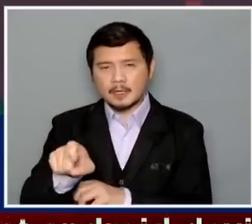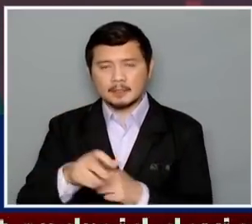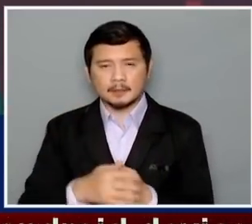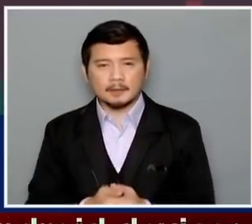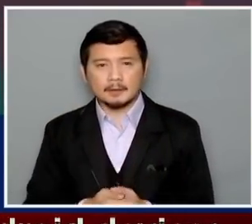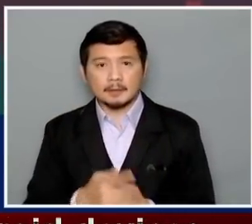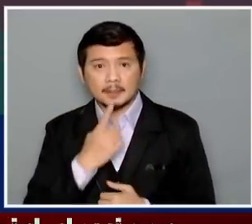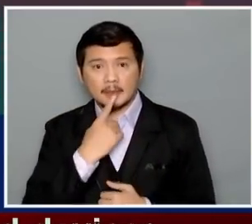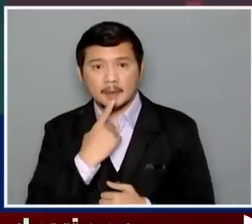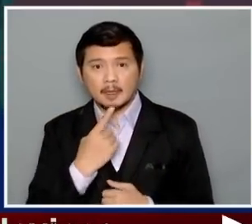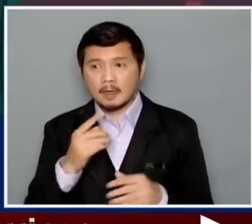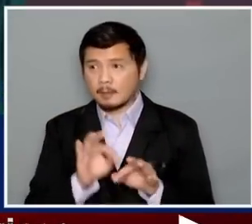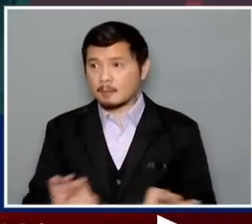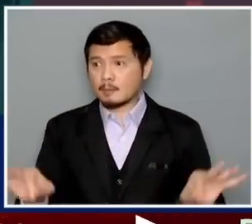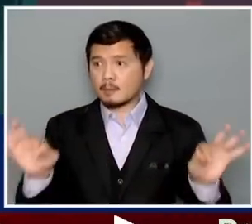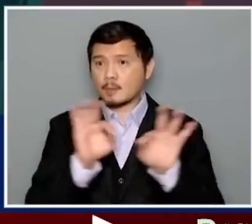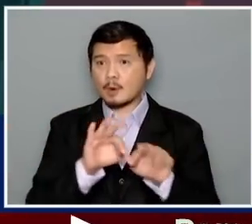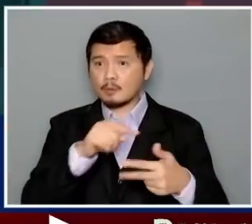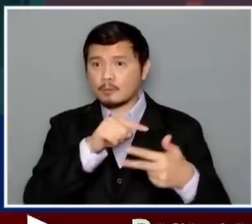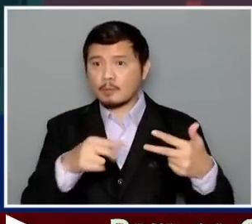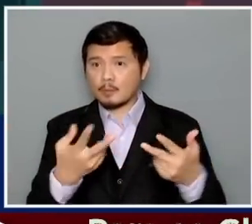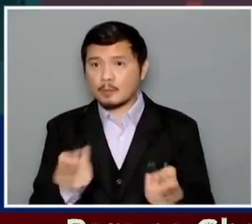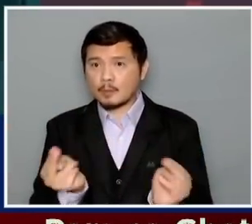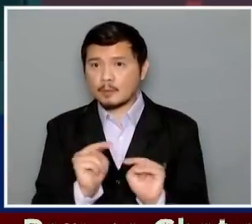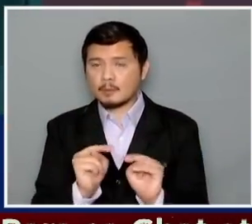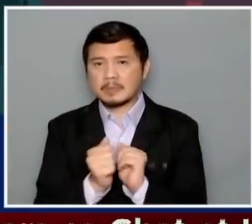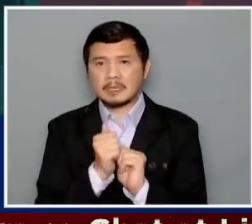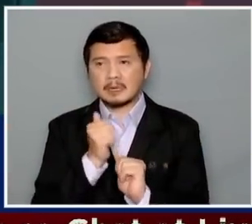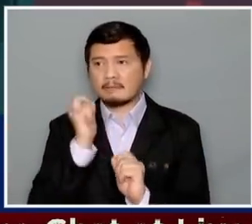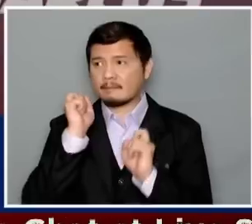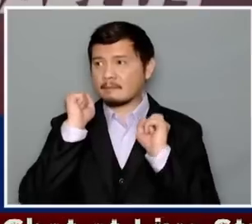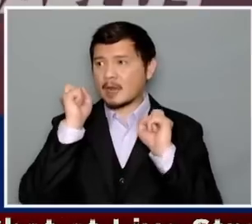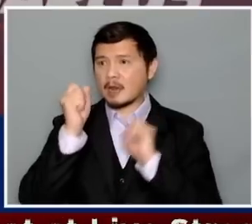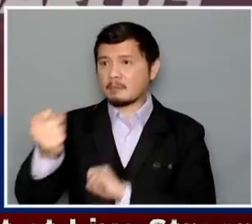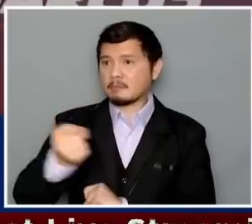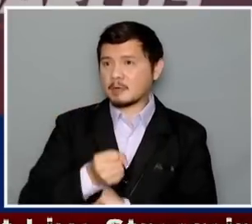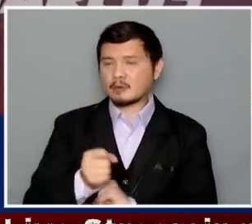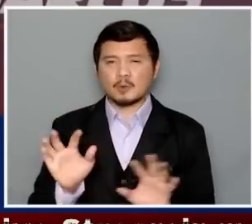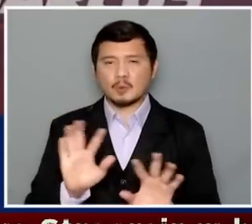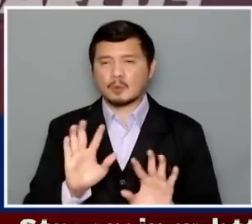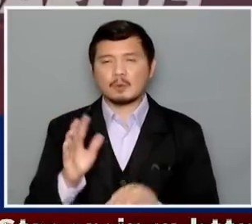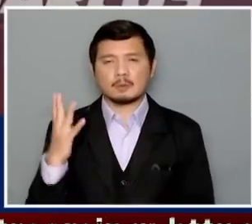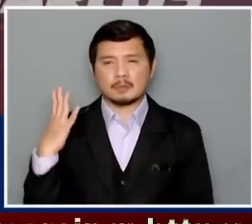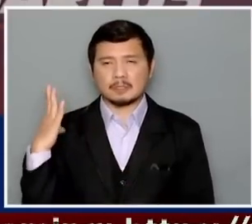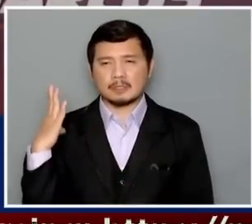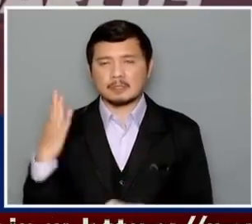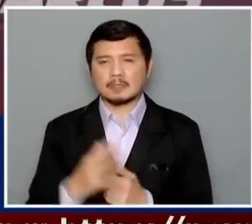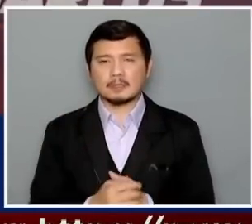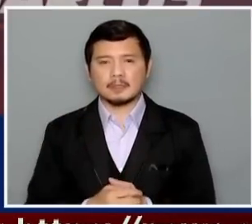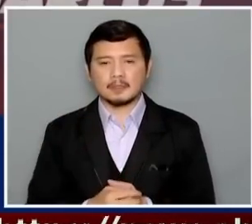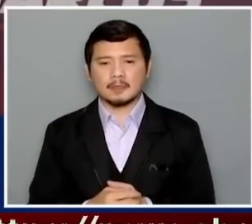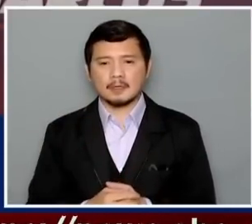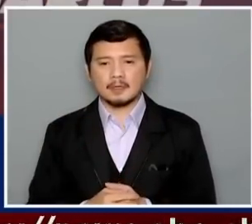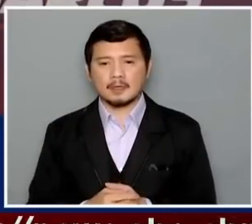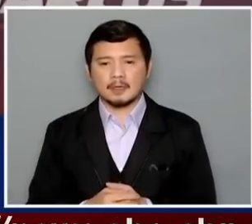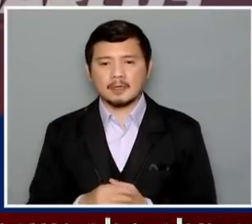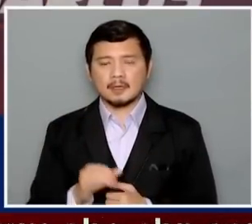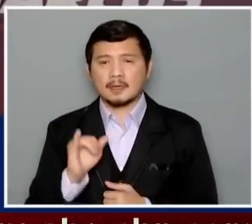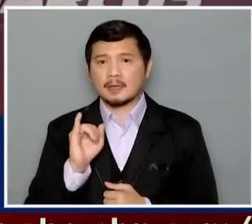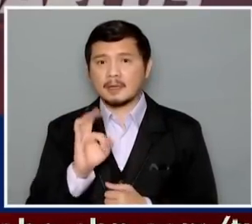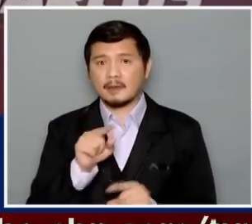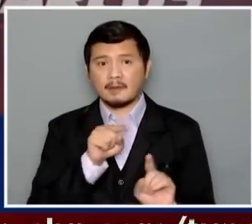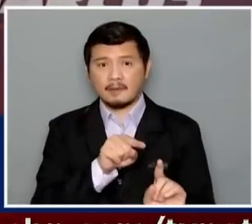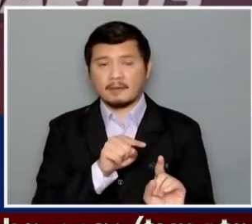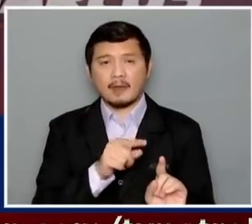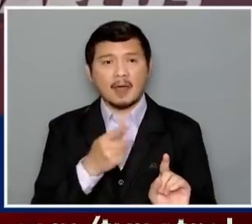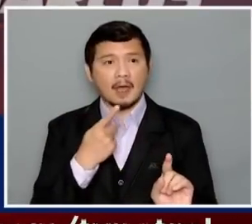nyo, mahalaga yung mga posisyon na ito, hindi ito pwedeng madaliin yung proseso. Kapag may naitalaga na sa kanila, hindi sila syempre maisasabay dun